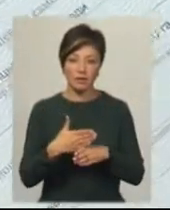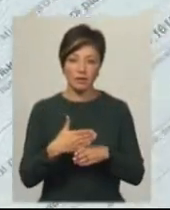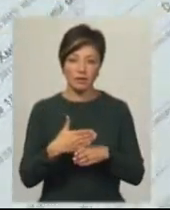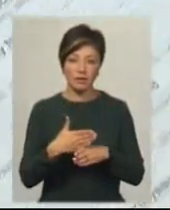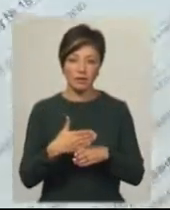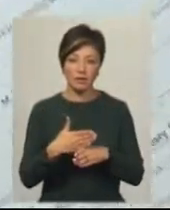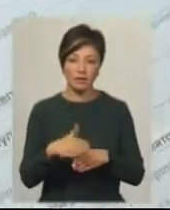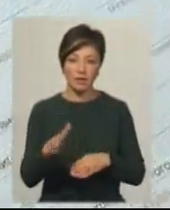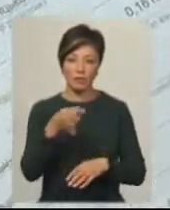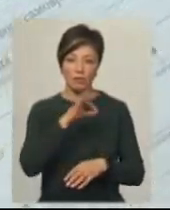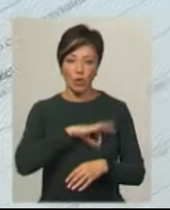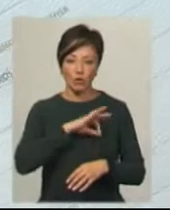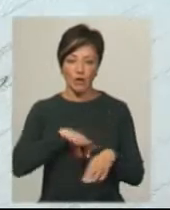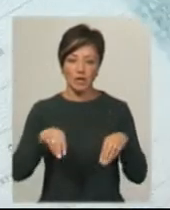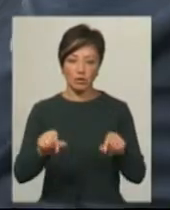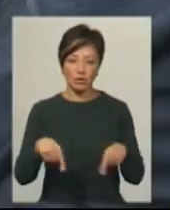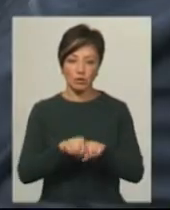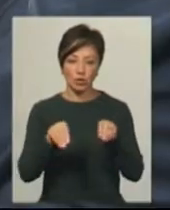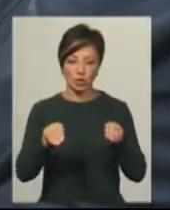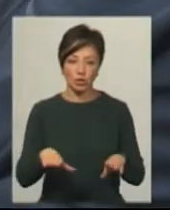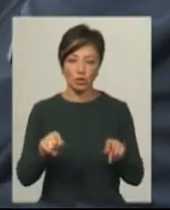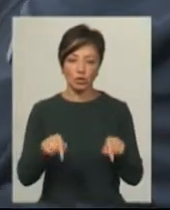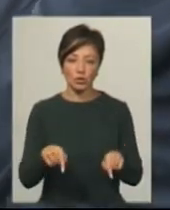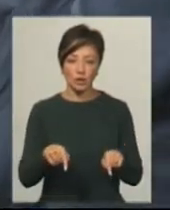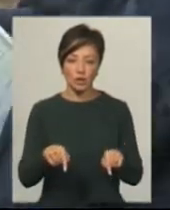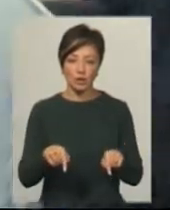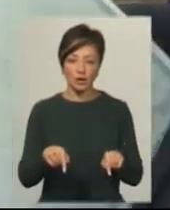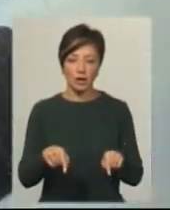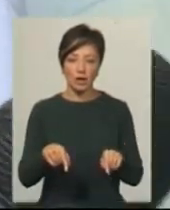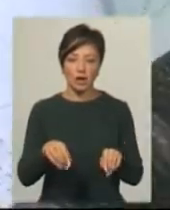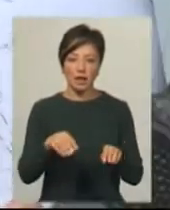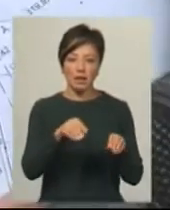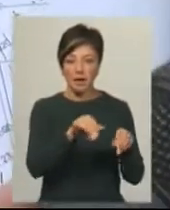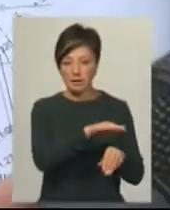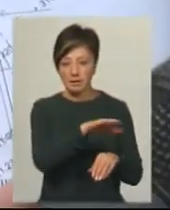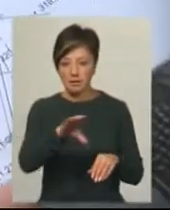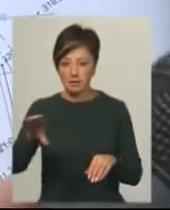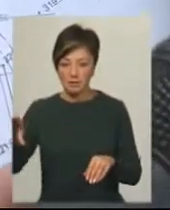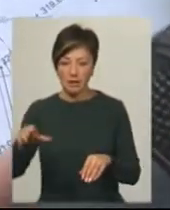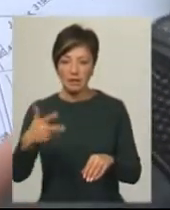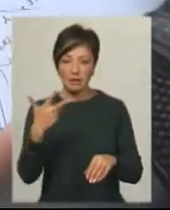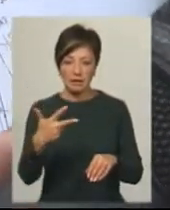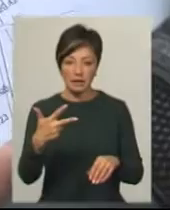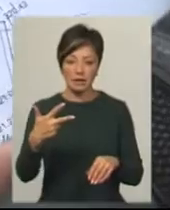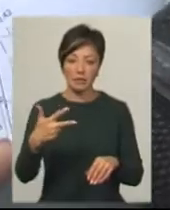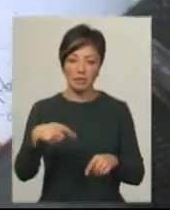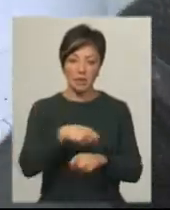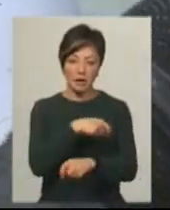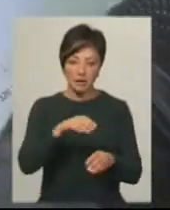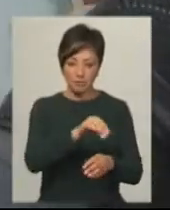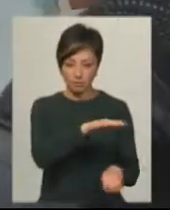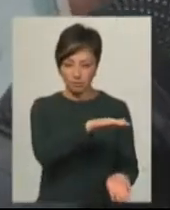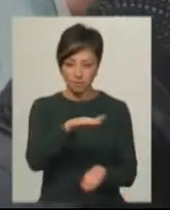постійне користування землі, теж рішенням. Тут насип землі дуже глибокий, через то ми б'ємося, 3,20 насипу більше тут. Через то ми